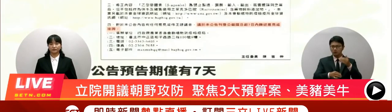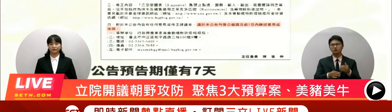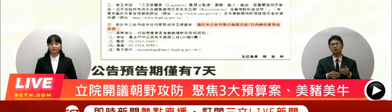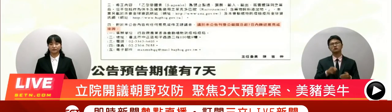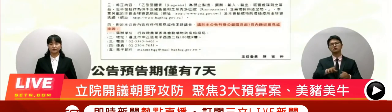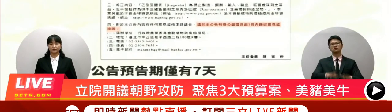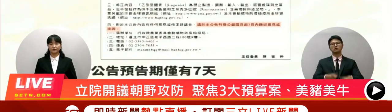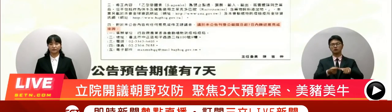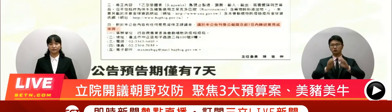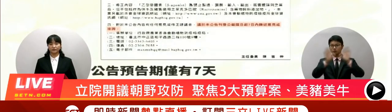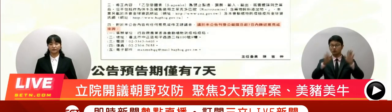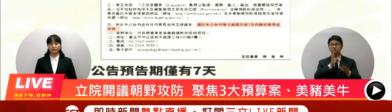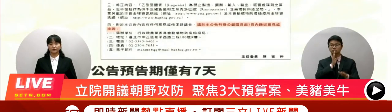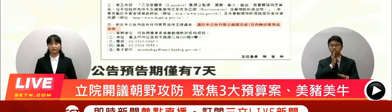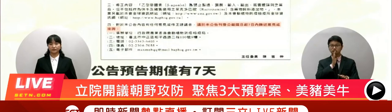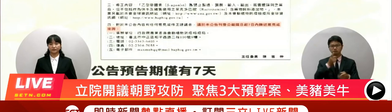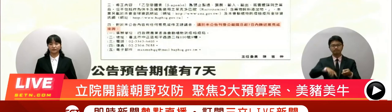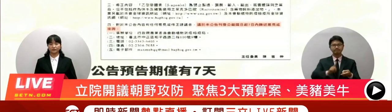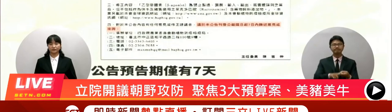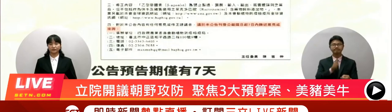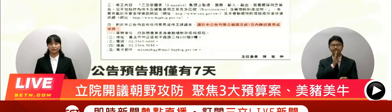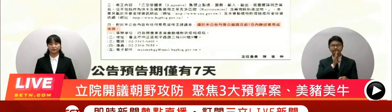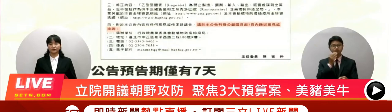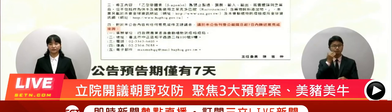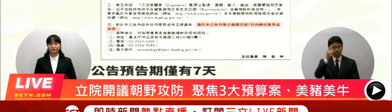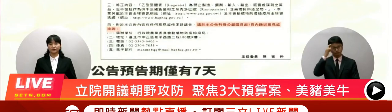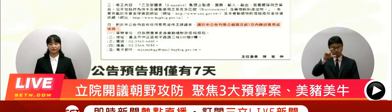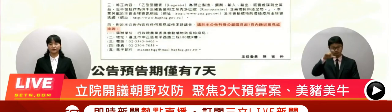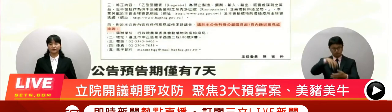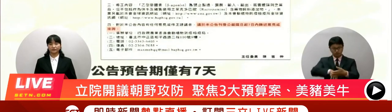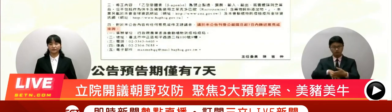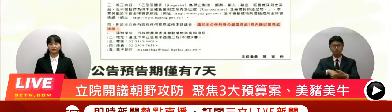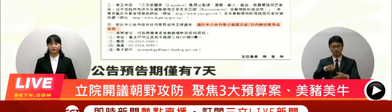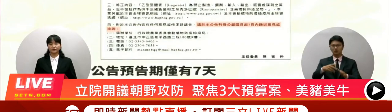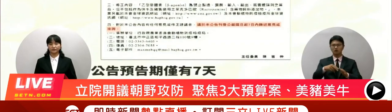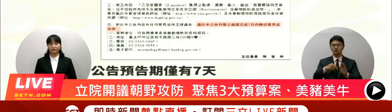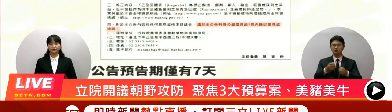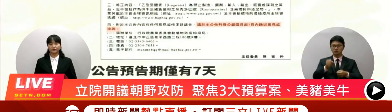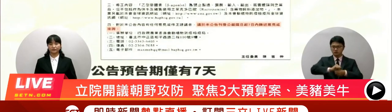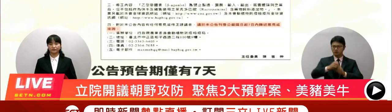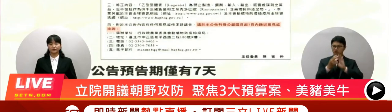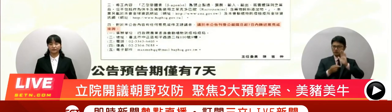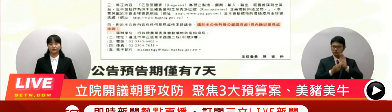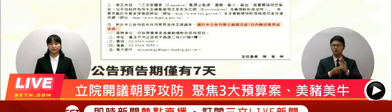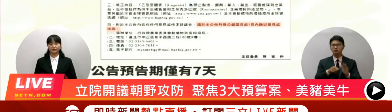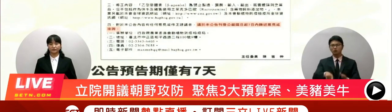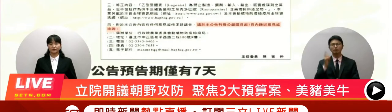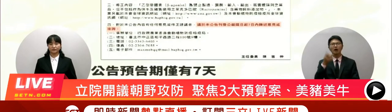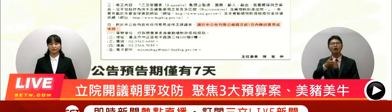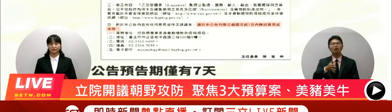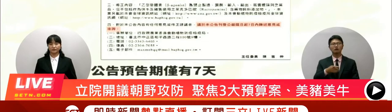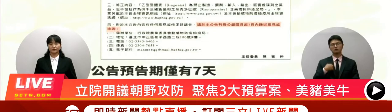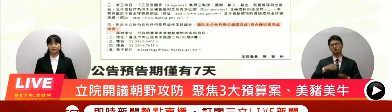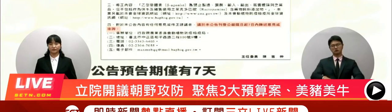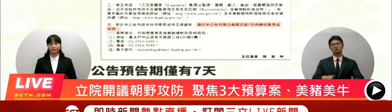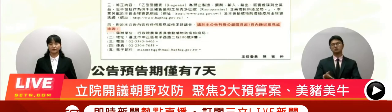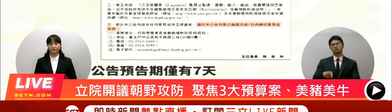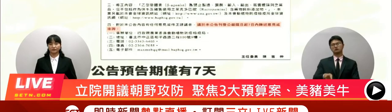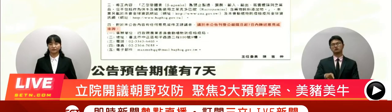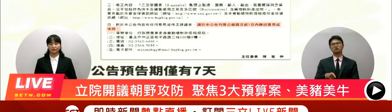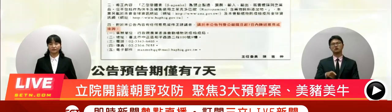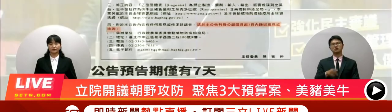的内容，刚才有提到说应该要少于60天的部分应该要载明理由，但是我们并没有看到任何的理由。那这样行政团队没有办法载明理由的